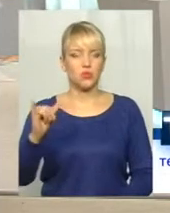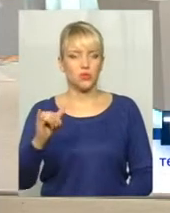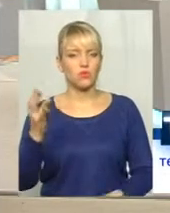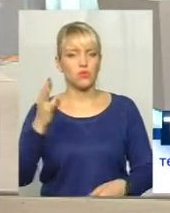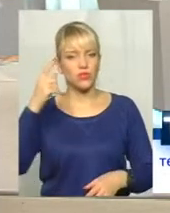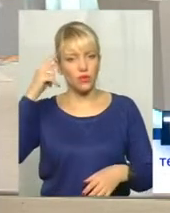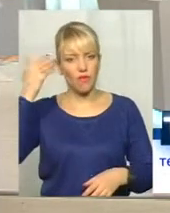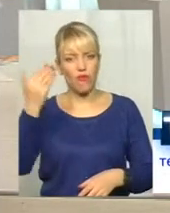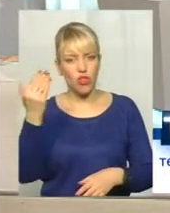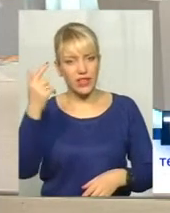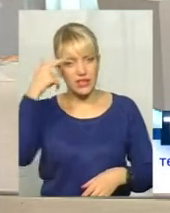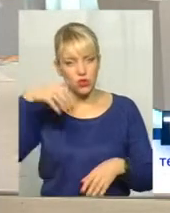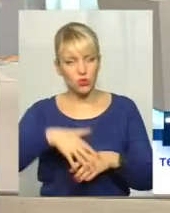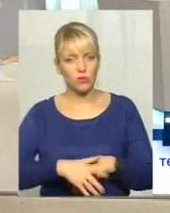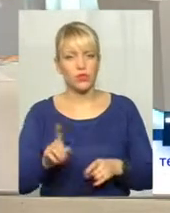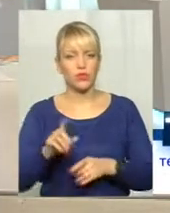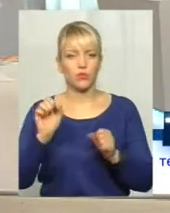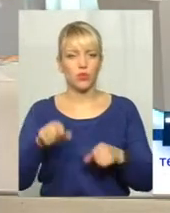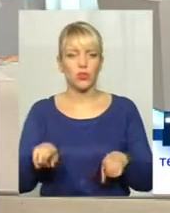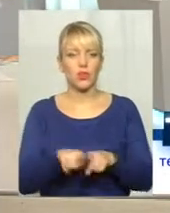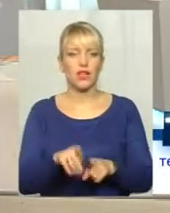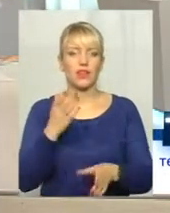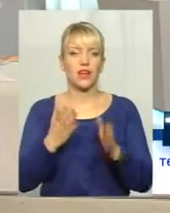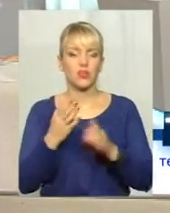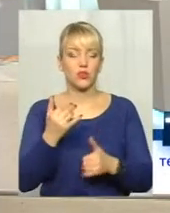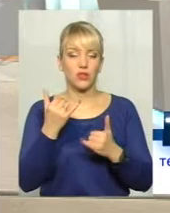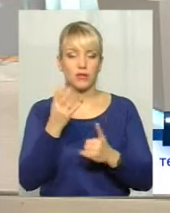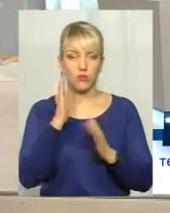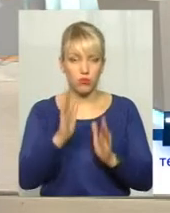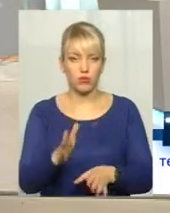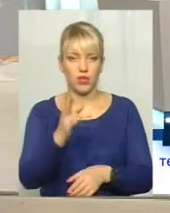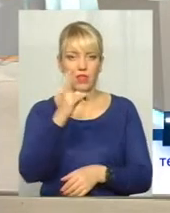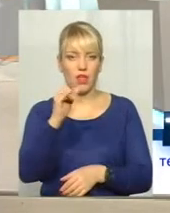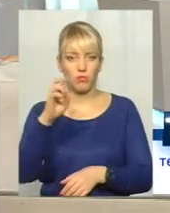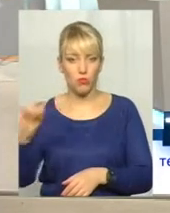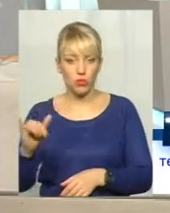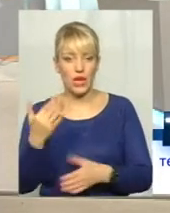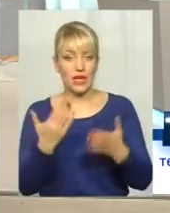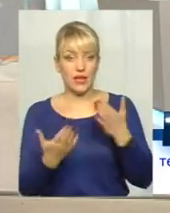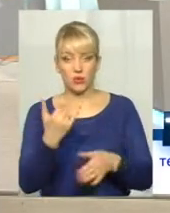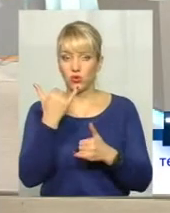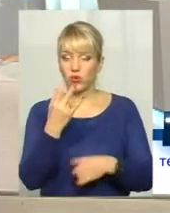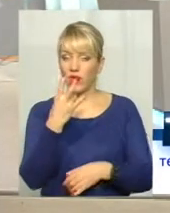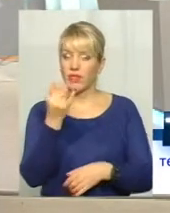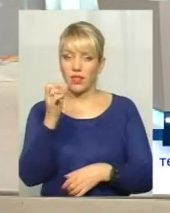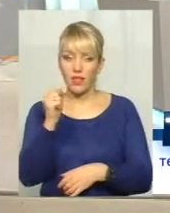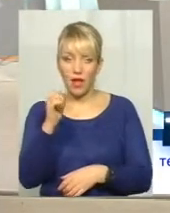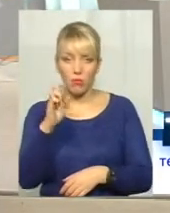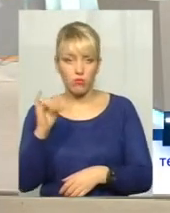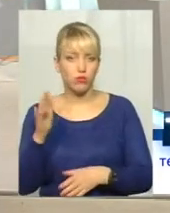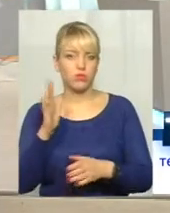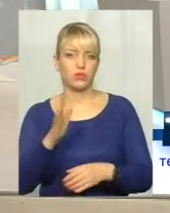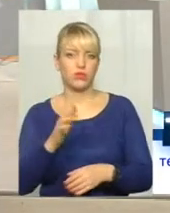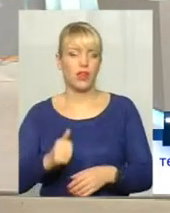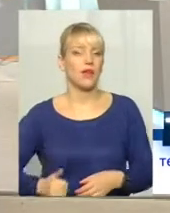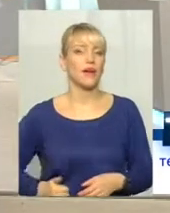що вони можуть так само, якщо буде НАБУ, і якщо сьогодні НАБУ ну, стане не дійсно репутаційно